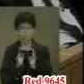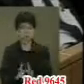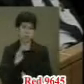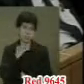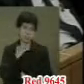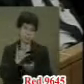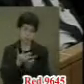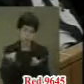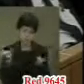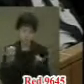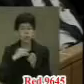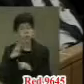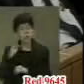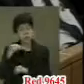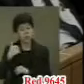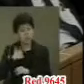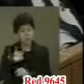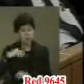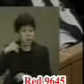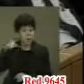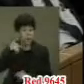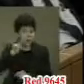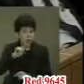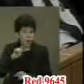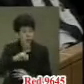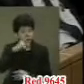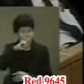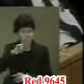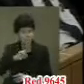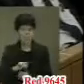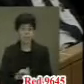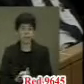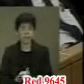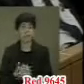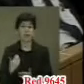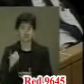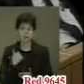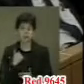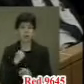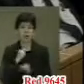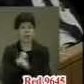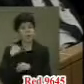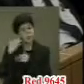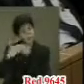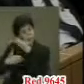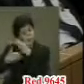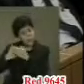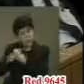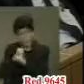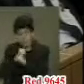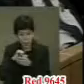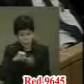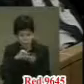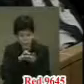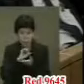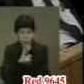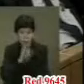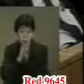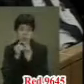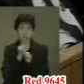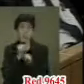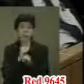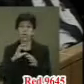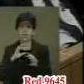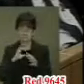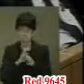40สูญหาย40แต่ว่าวันนั้นบ้านเมืองนั้นท่านประธานที่เคารพมันได้ผ่านวิกฤตไปได้นั้นเพราะ